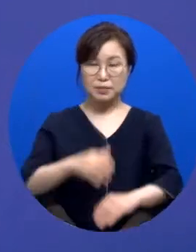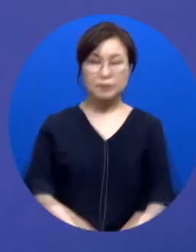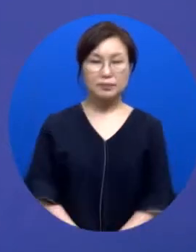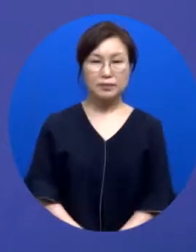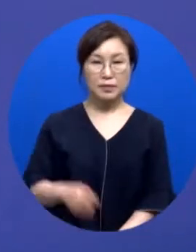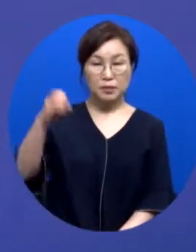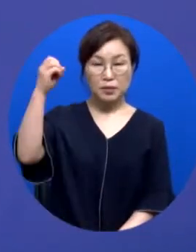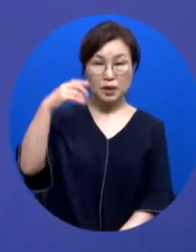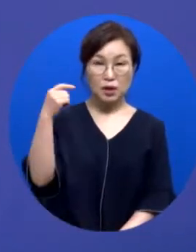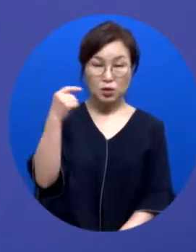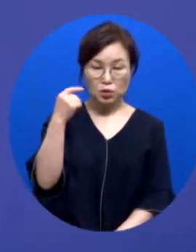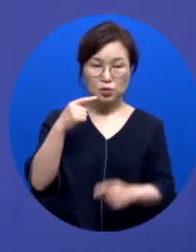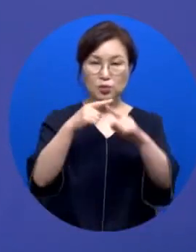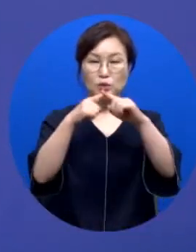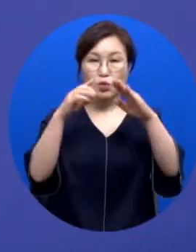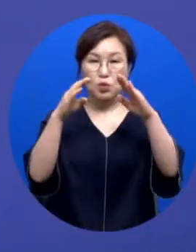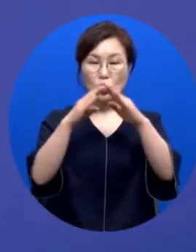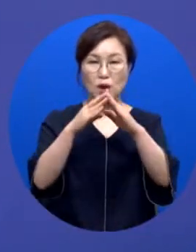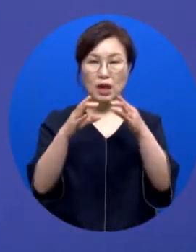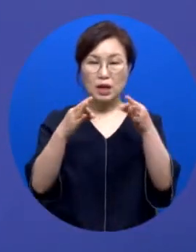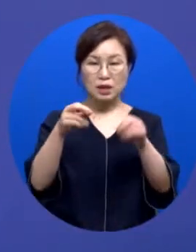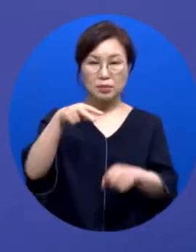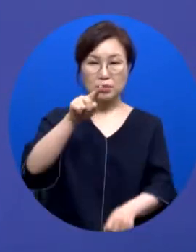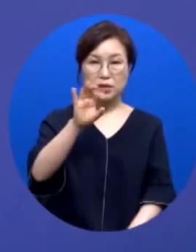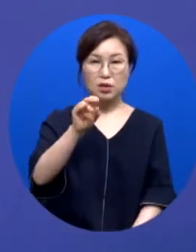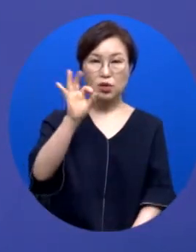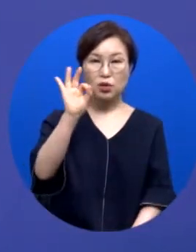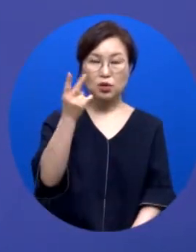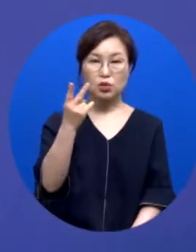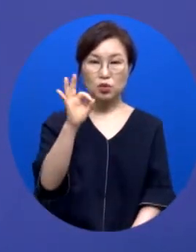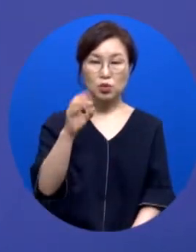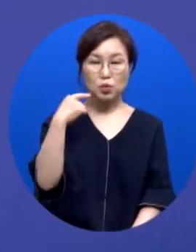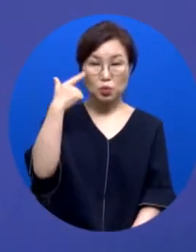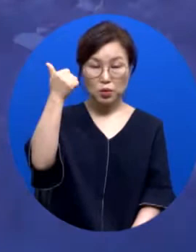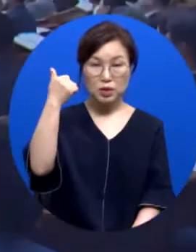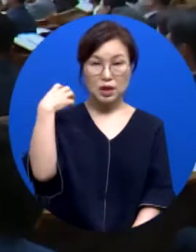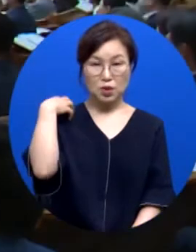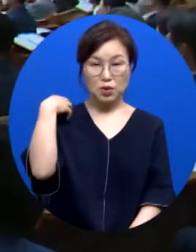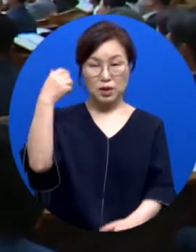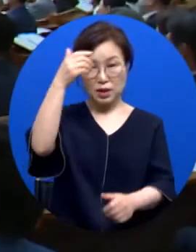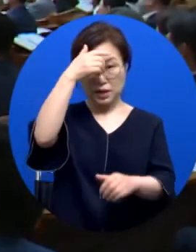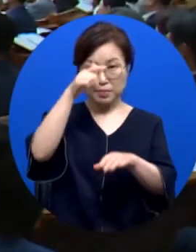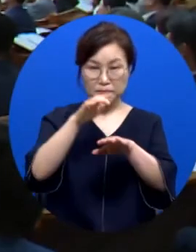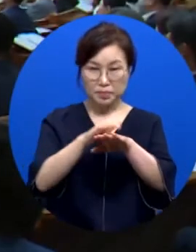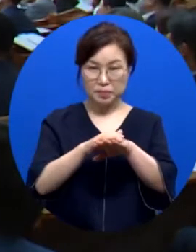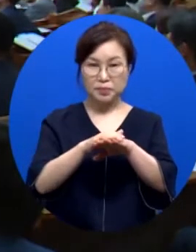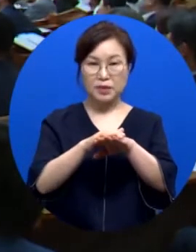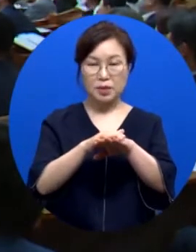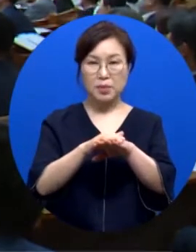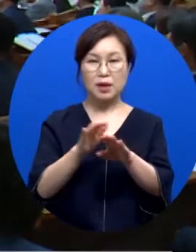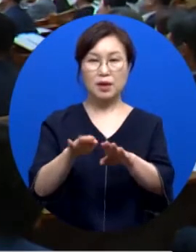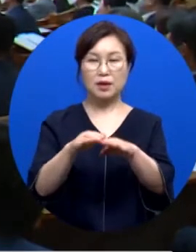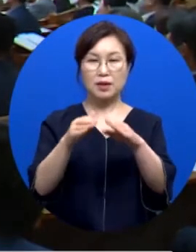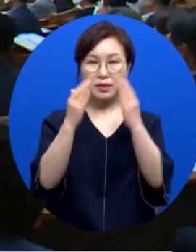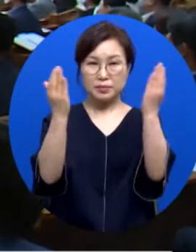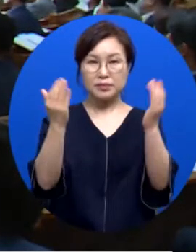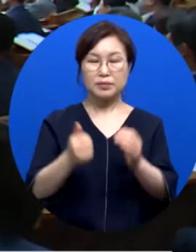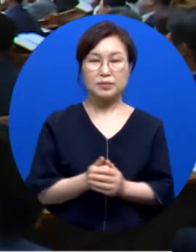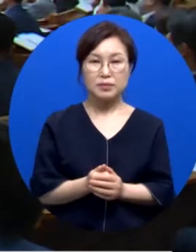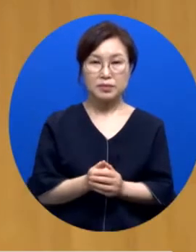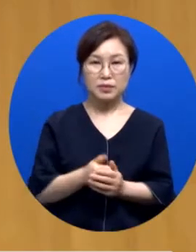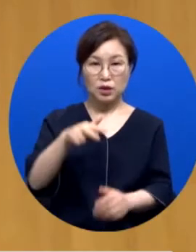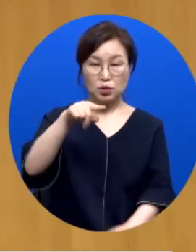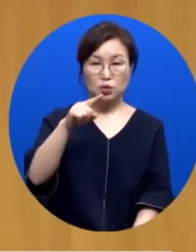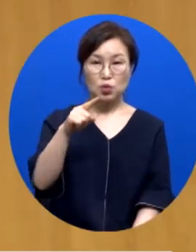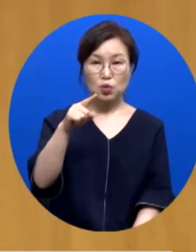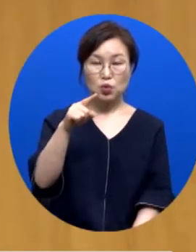빛과소금 교회가 김수형 용 목사 위임 감사예배를 드렸습니다 교회에 와서 말씀을 전한 조현